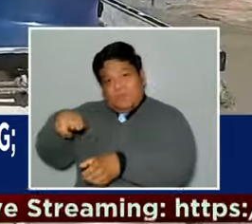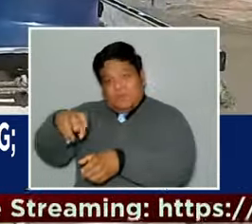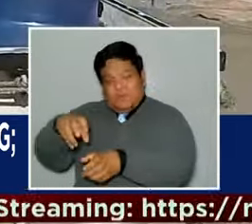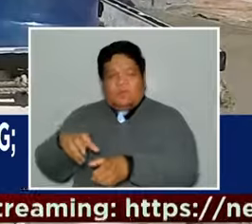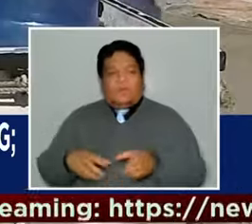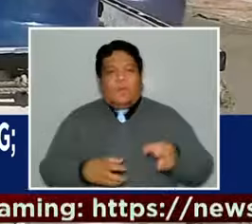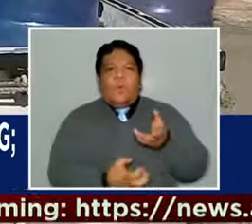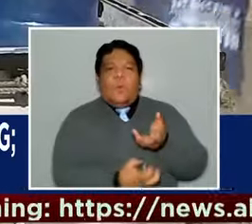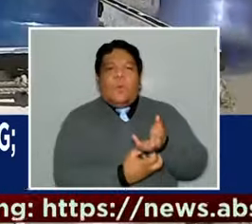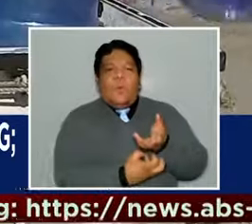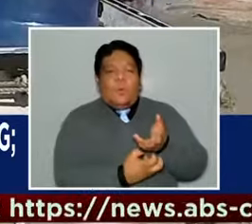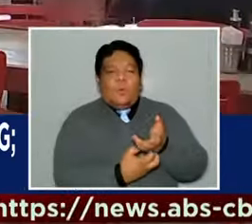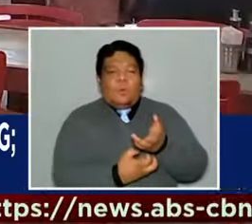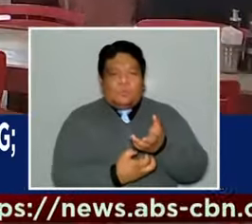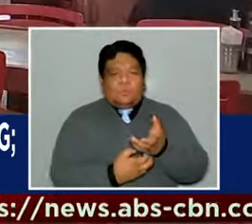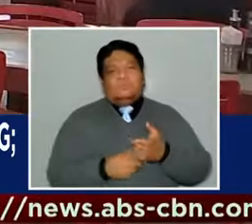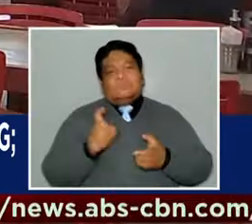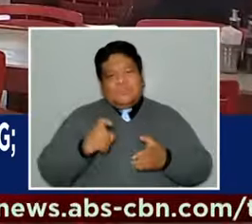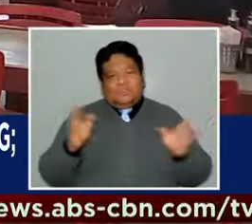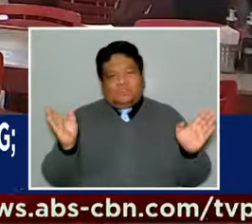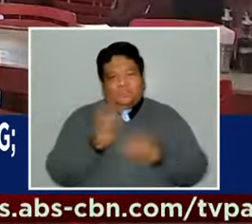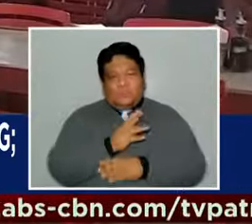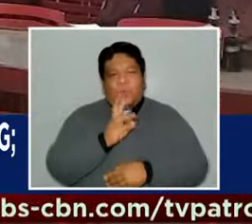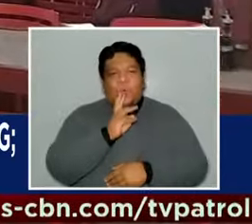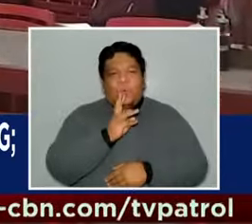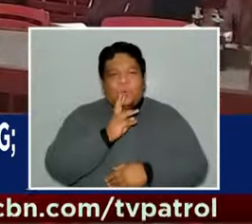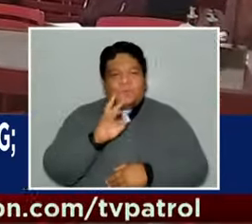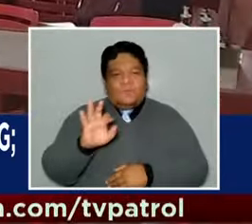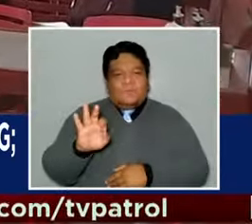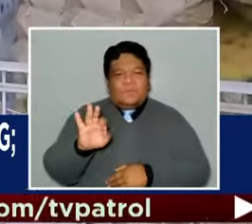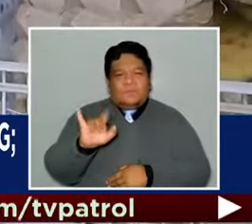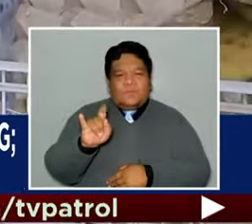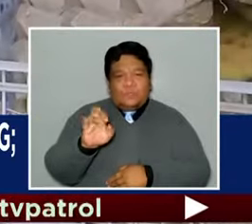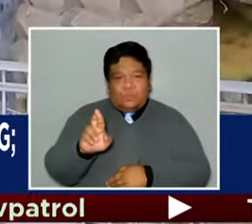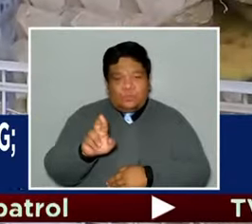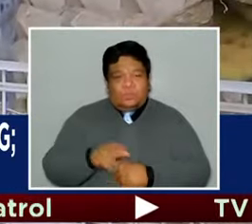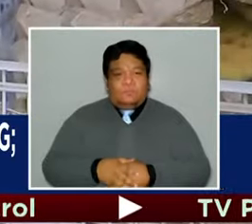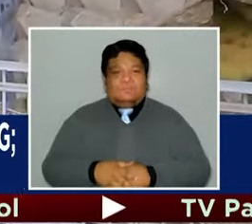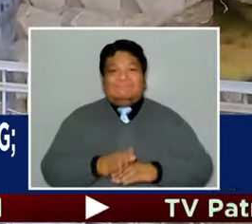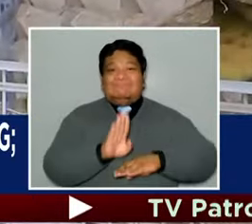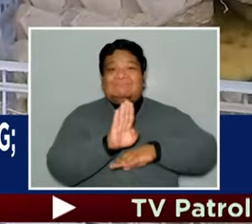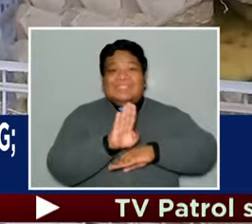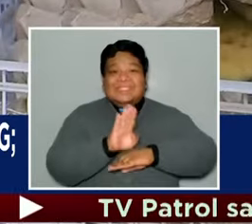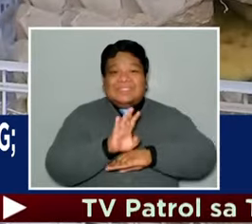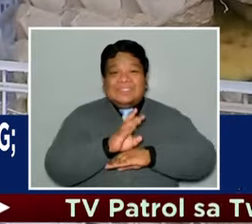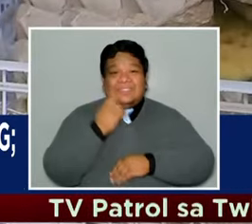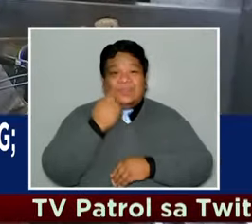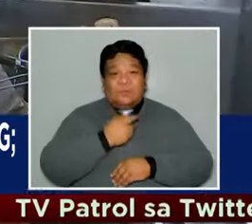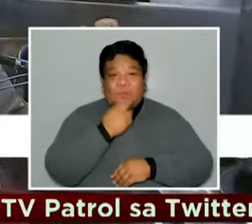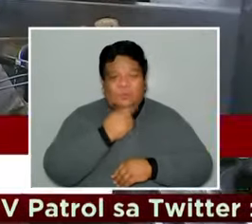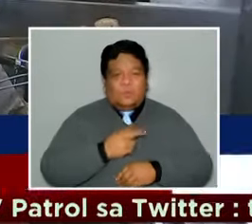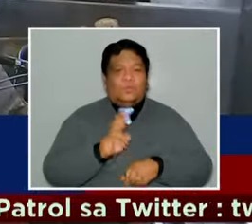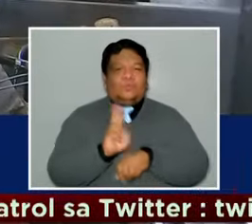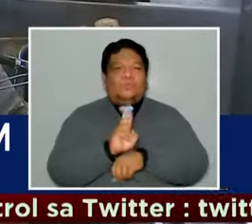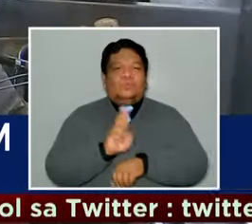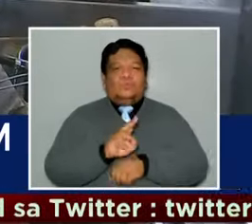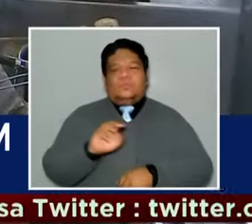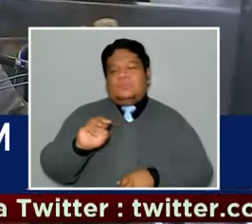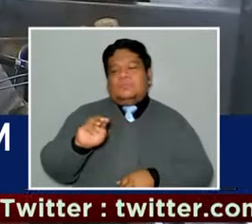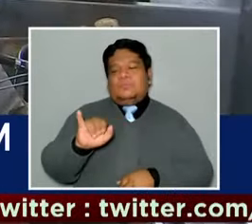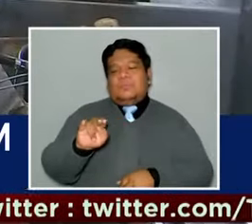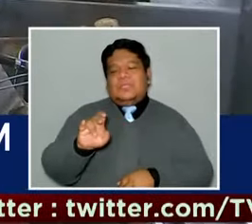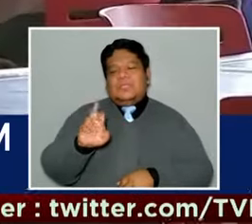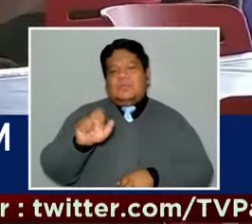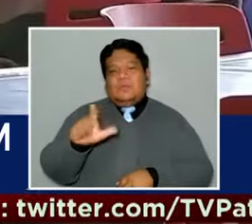na pagpapalit ng water filter. Pati mga negosyong gaya ng restaurants, mineral water na rin ang gamit panluto na paraan nila